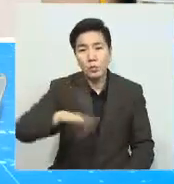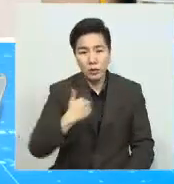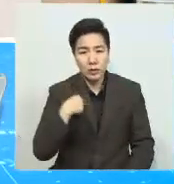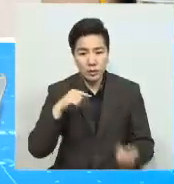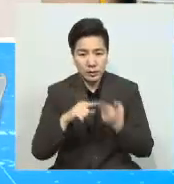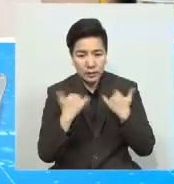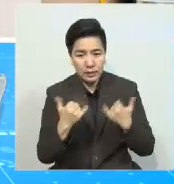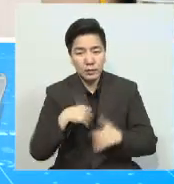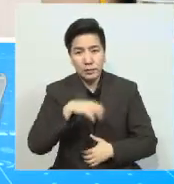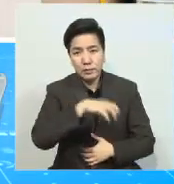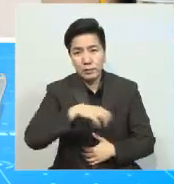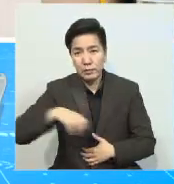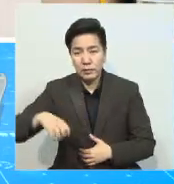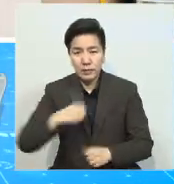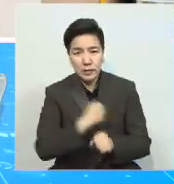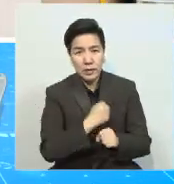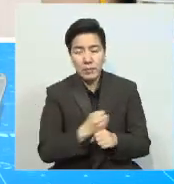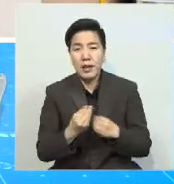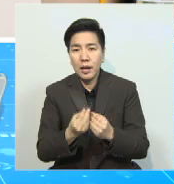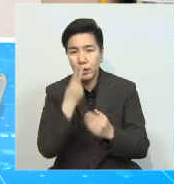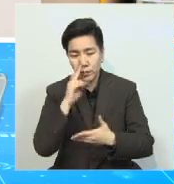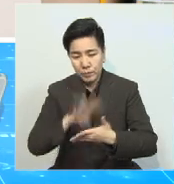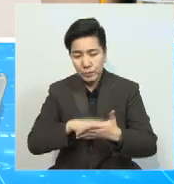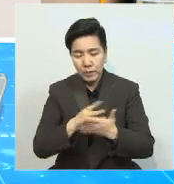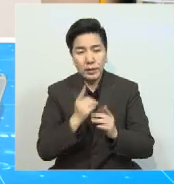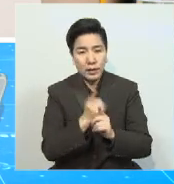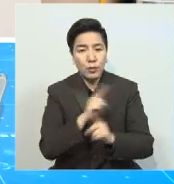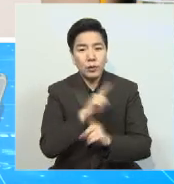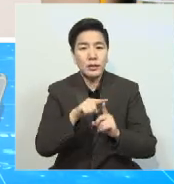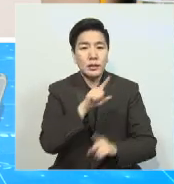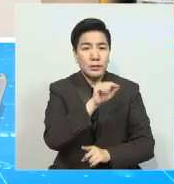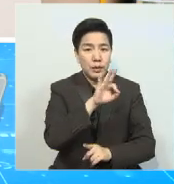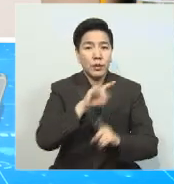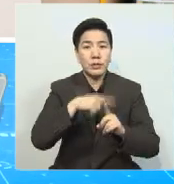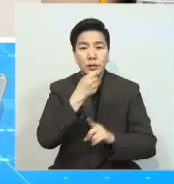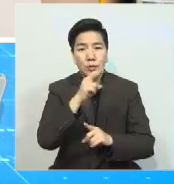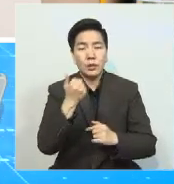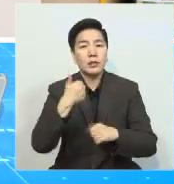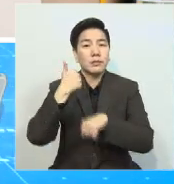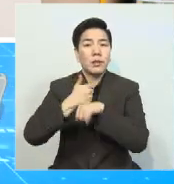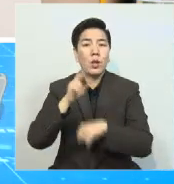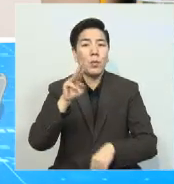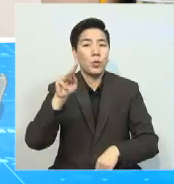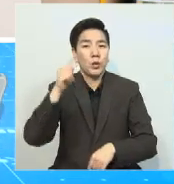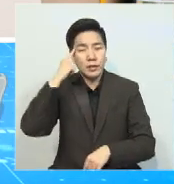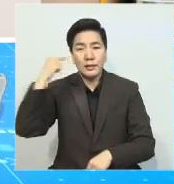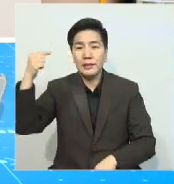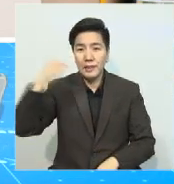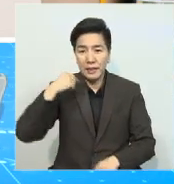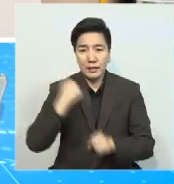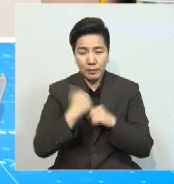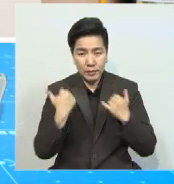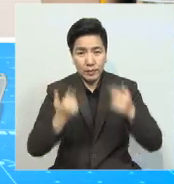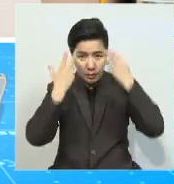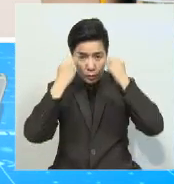ลจากการที่หน่วยงานต่างๆได้ทำตั้งแต่เราวางแผนเนี่ย29ธันวาที่ท่านรัฐมนตรีสุรศักดิ์ท่านให้แนวทางไว ้ แล้ววันนี้เองเนี่ยท่านน